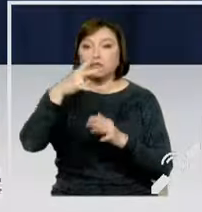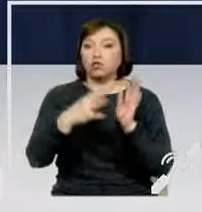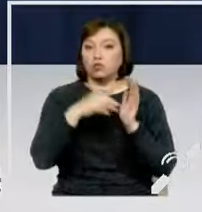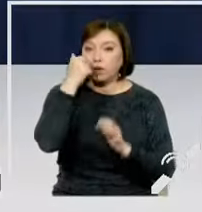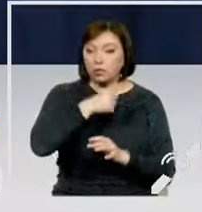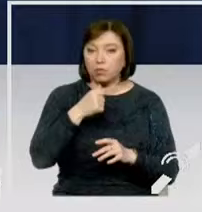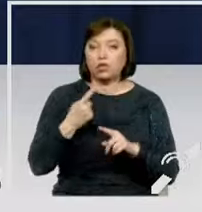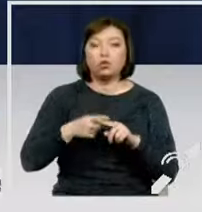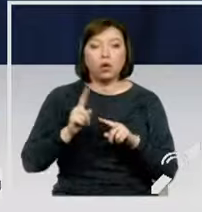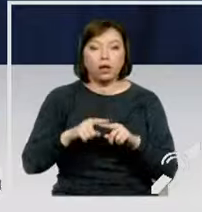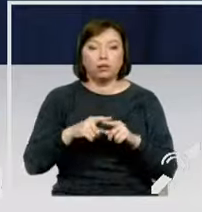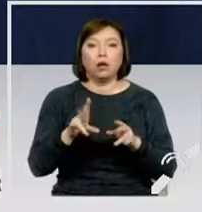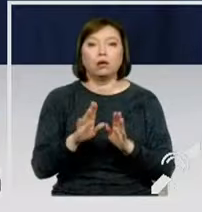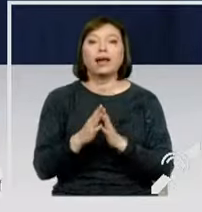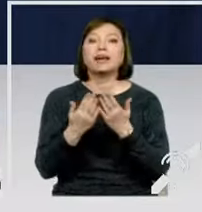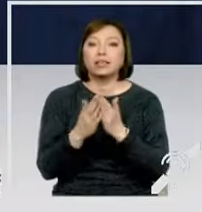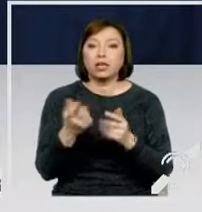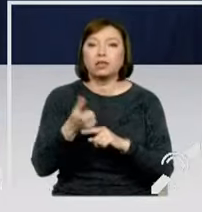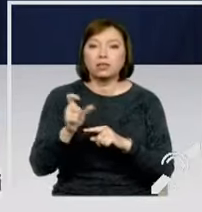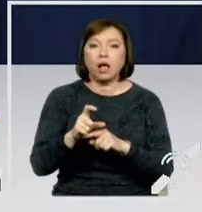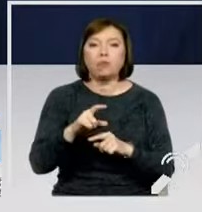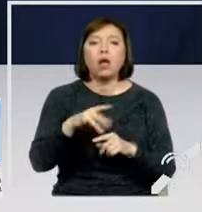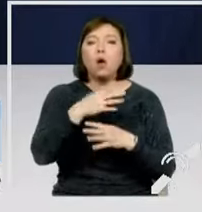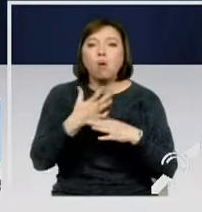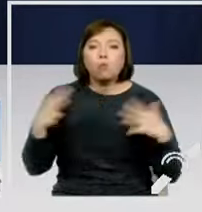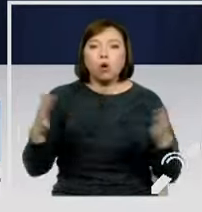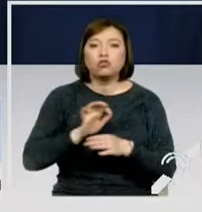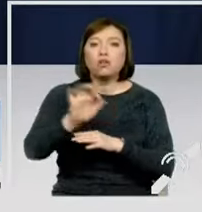volumul de proză al unui scriitor contemporan cu cel mai mare tiraj din tot